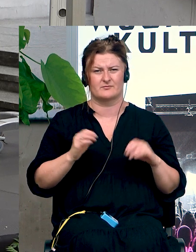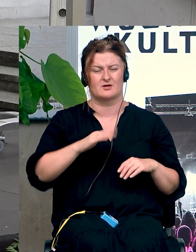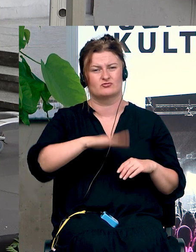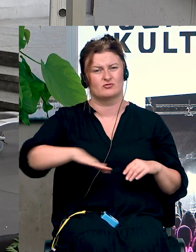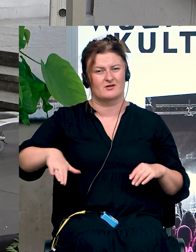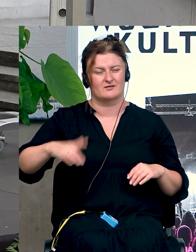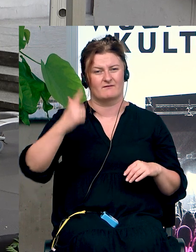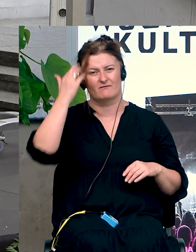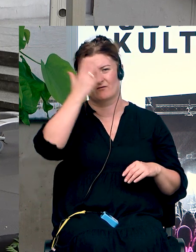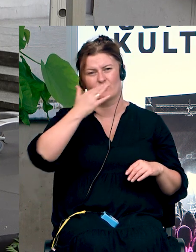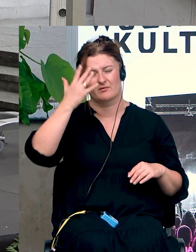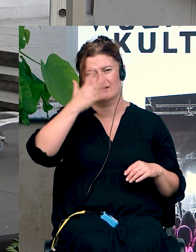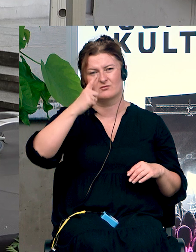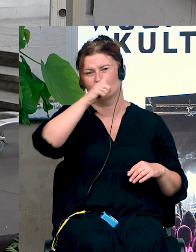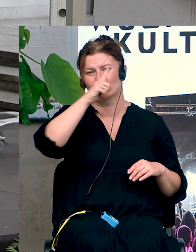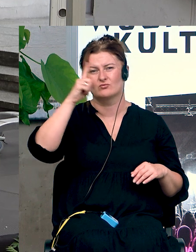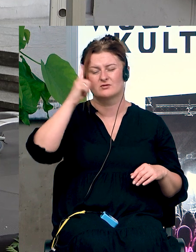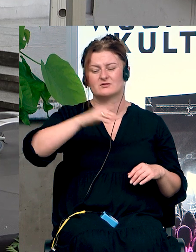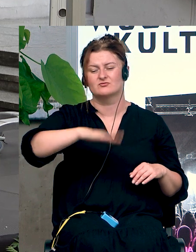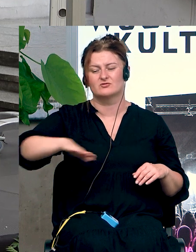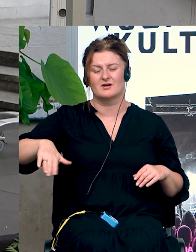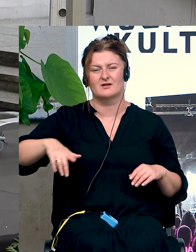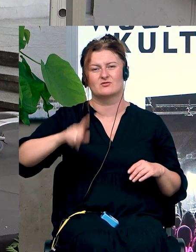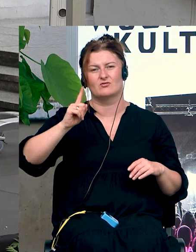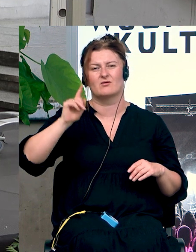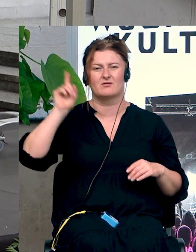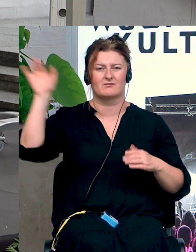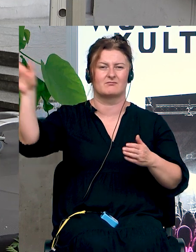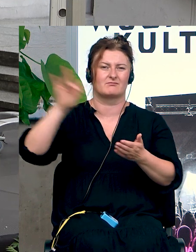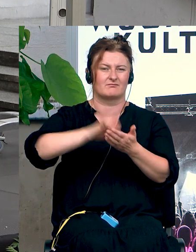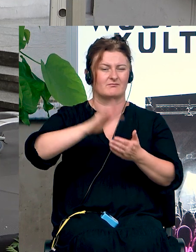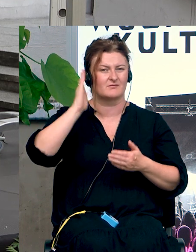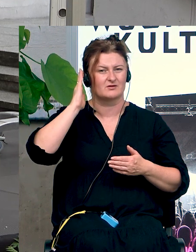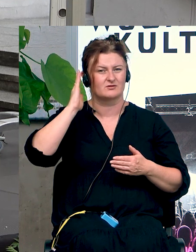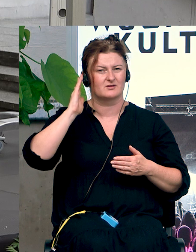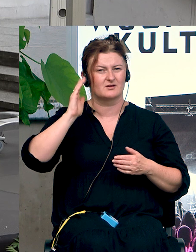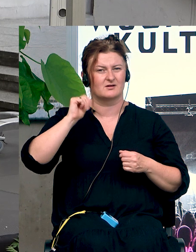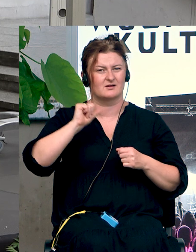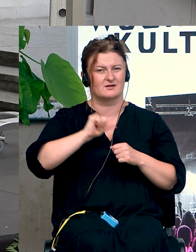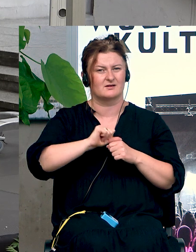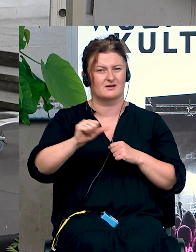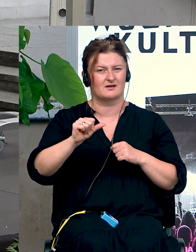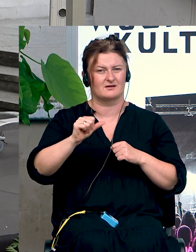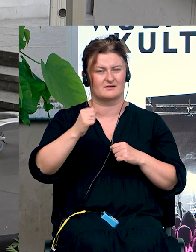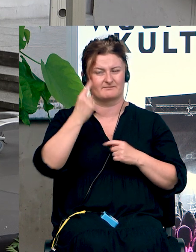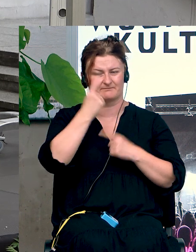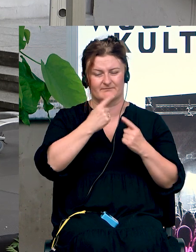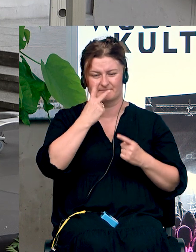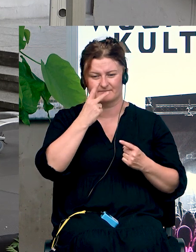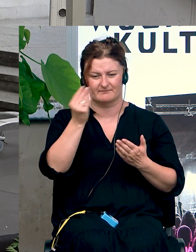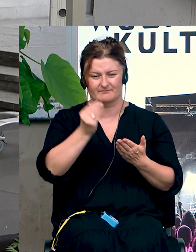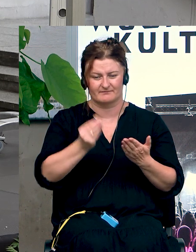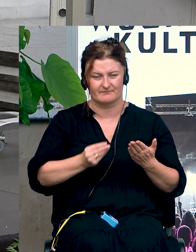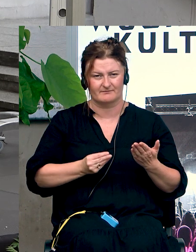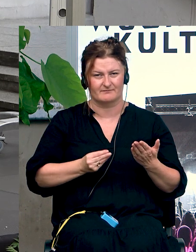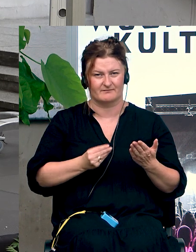wyobraźnia ludzi, którzy, czy dzieci, które tam mieszkają, po prostu jest absolutnie wypełniona wojną.